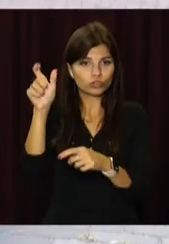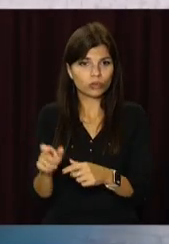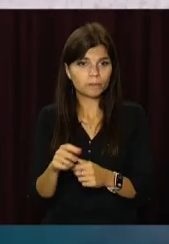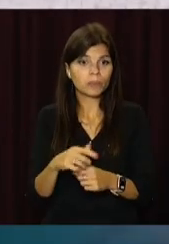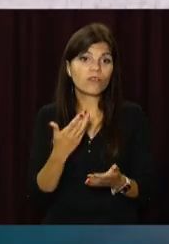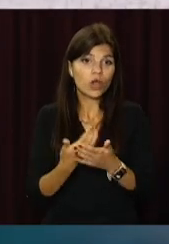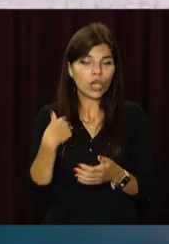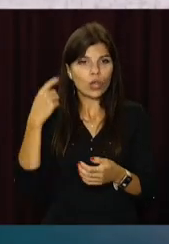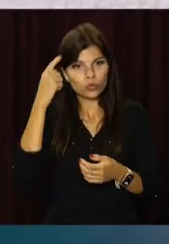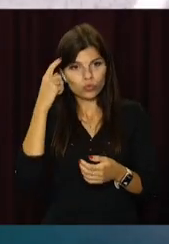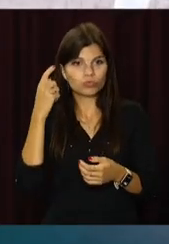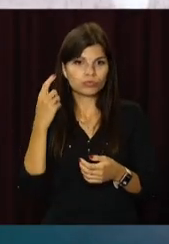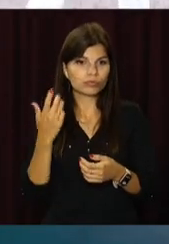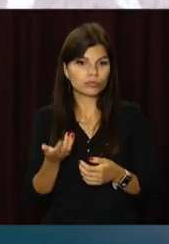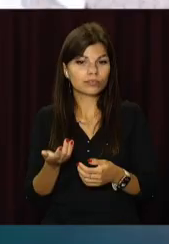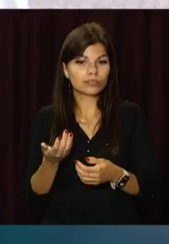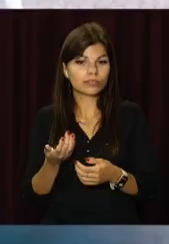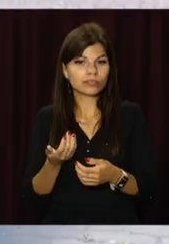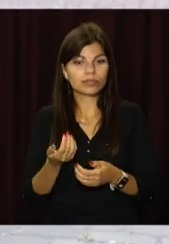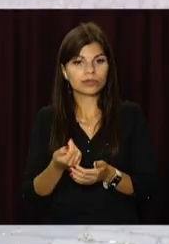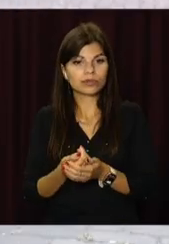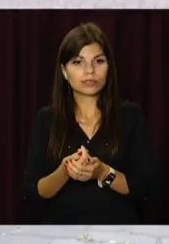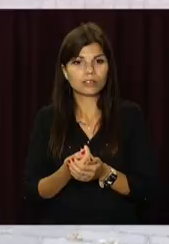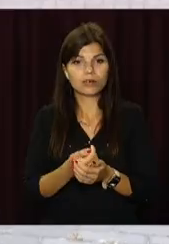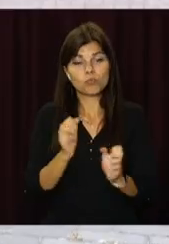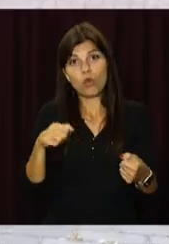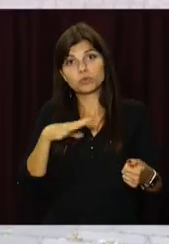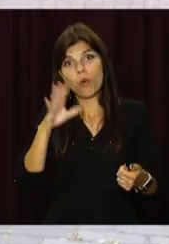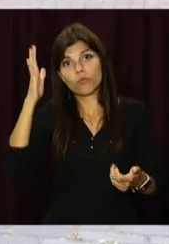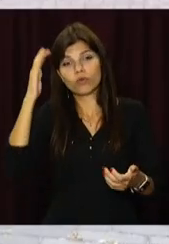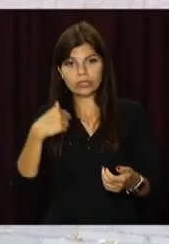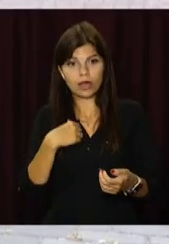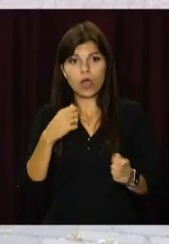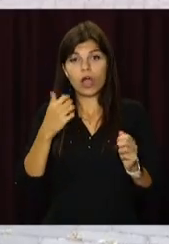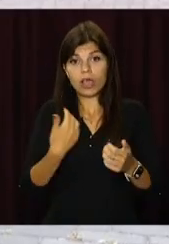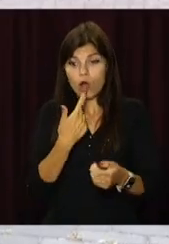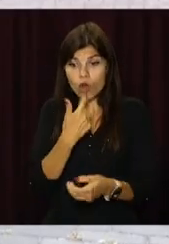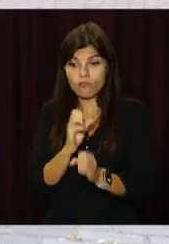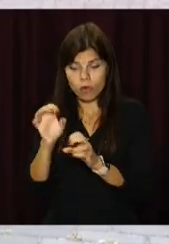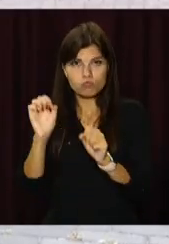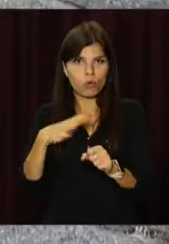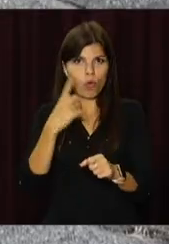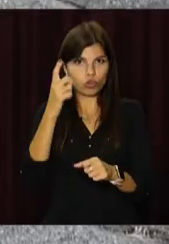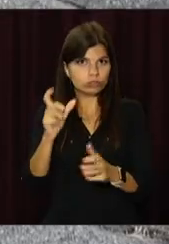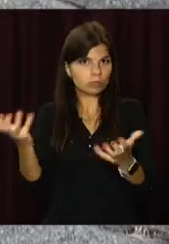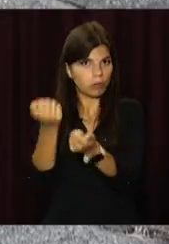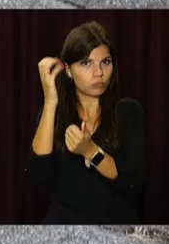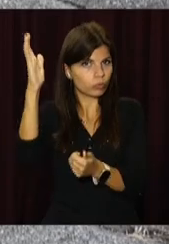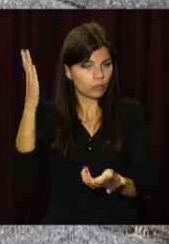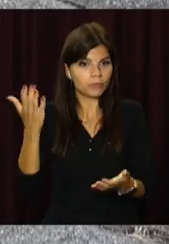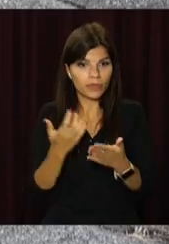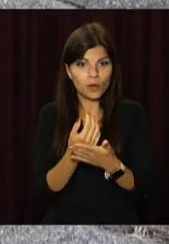думаю, от коли ти совершеннолетній, я йду, може, донором стану. Як-никак, один чоловік може спасти більше людей. Малюнки на